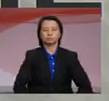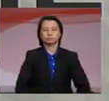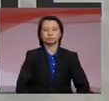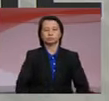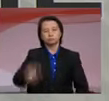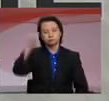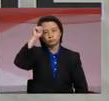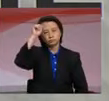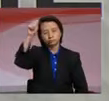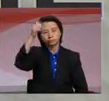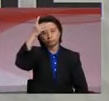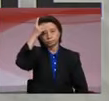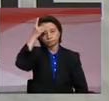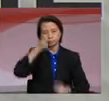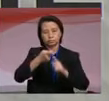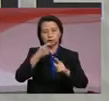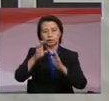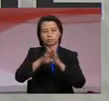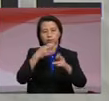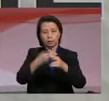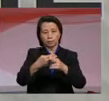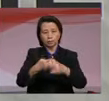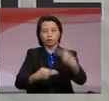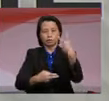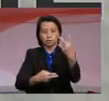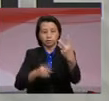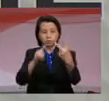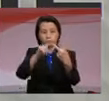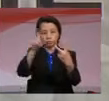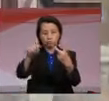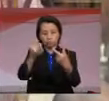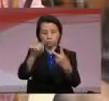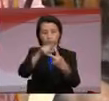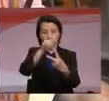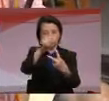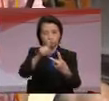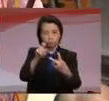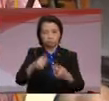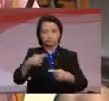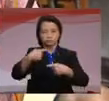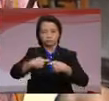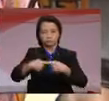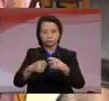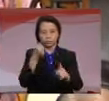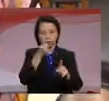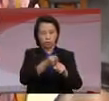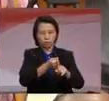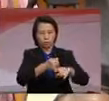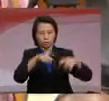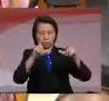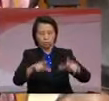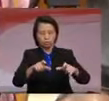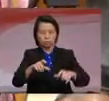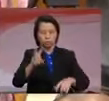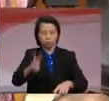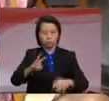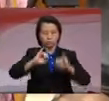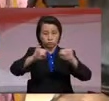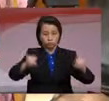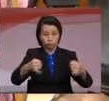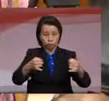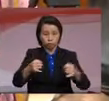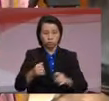Tuan Kurmato, Farhan daripada Rama. Saya ada dua soalan. Soalan yang pertama berkaitan dengan arahan kuarantin wajib mulai hari Jumaat ini.